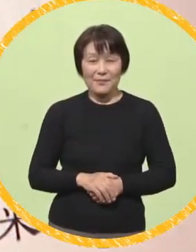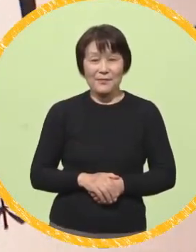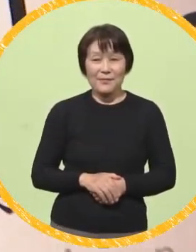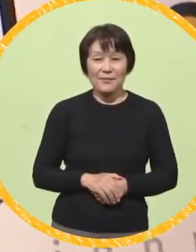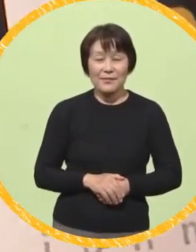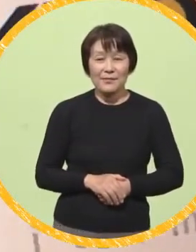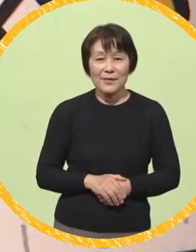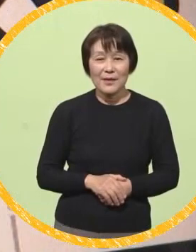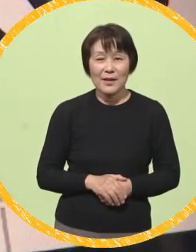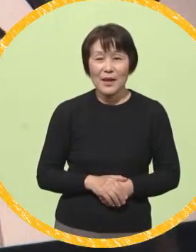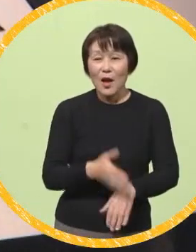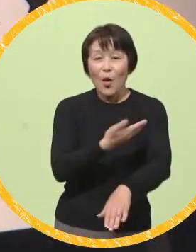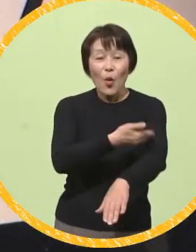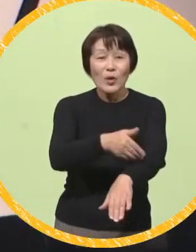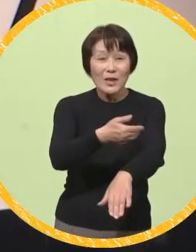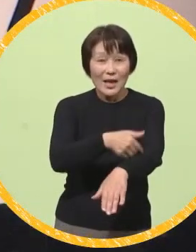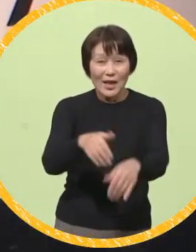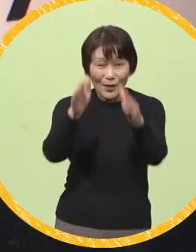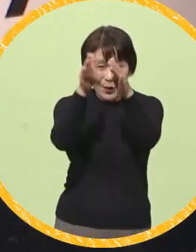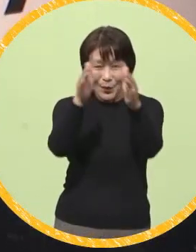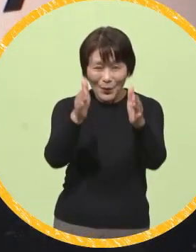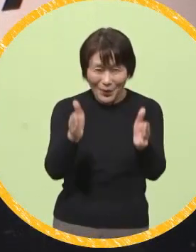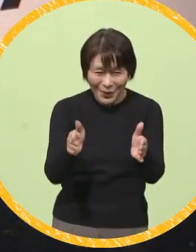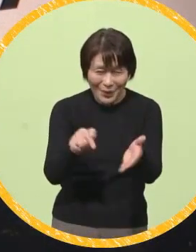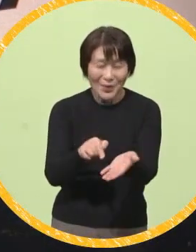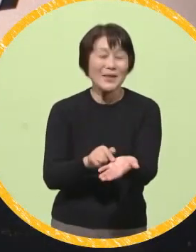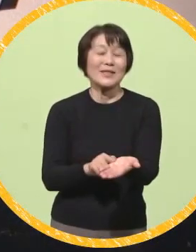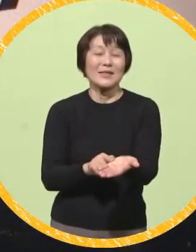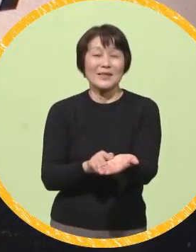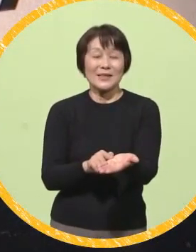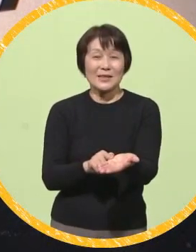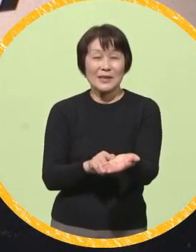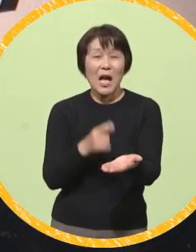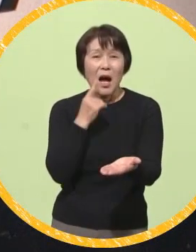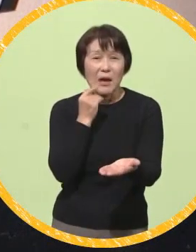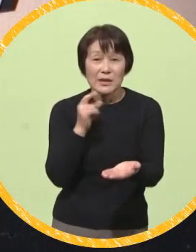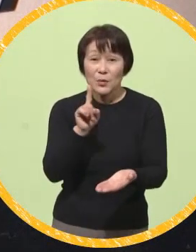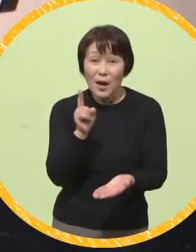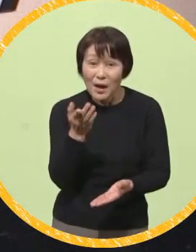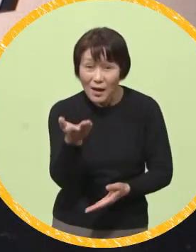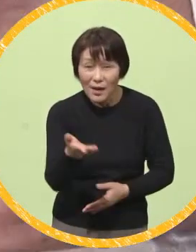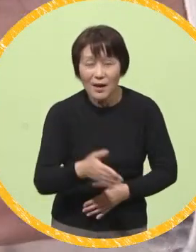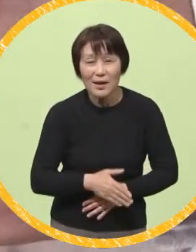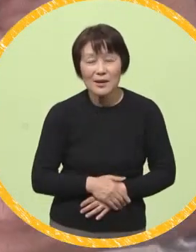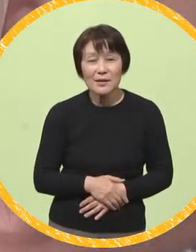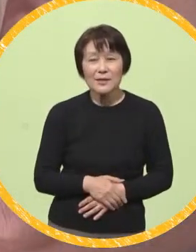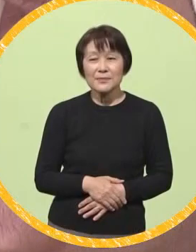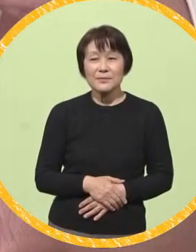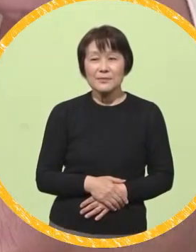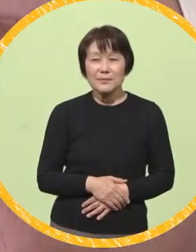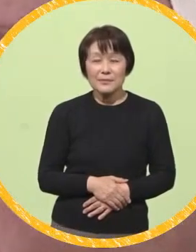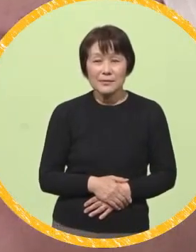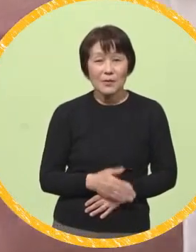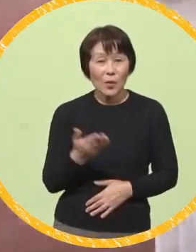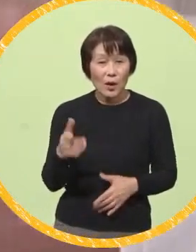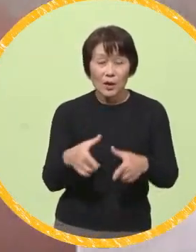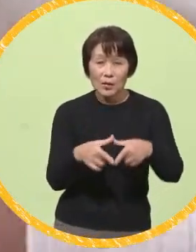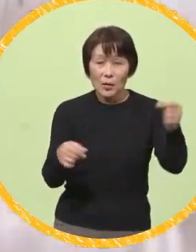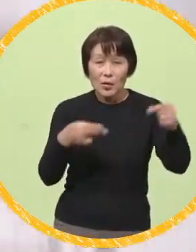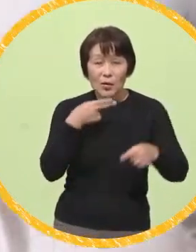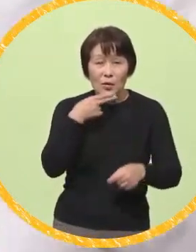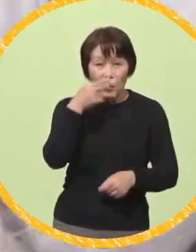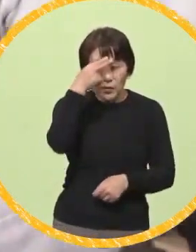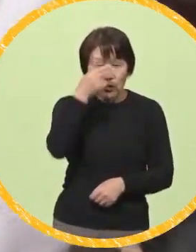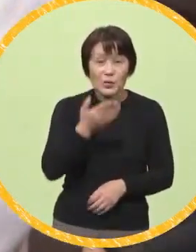くださいました。 110年前に、 そう、 どんな味？これ日本酒ですか？